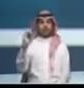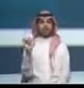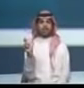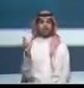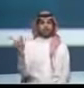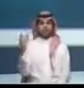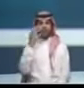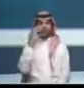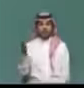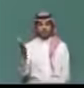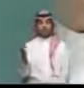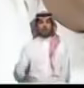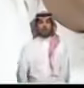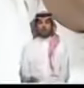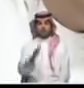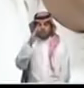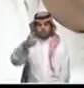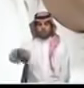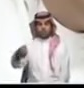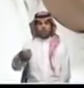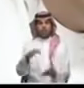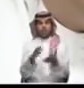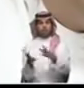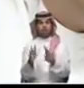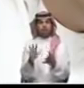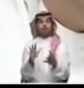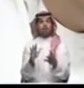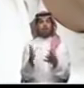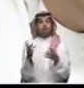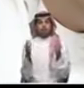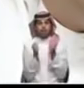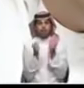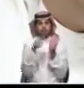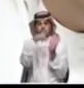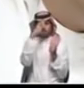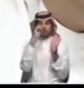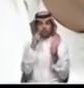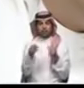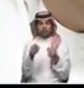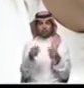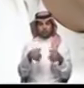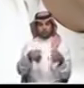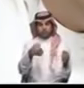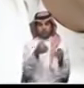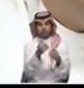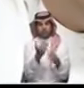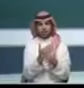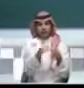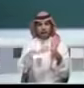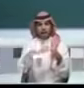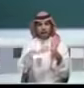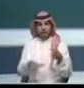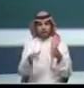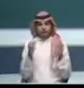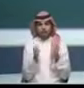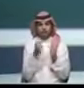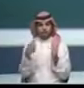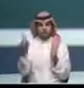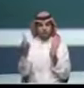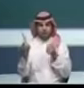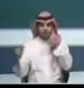حسين. توقعاتكم أولا لحالة الطقس، لأنه يبدو من المؤشرات أن درجات الحرارة إلى انخفاض،